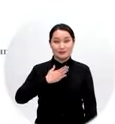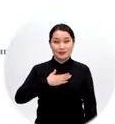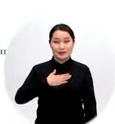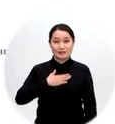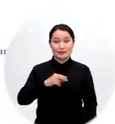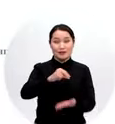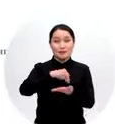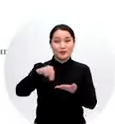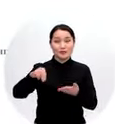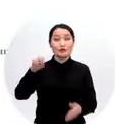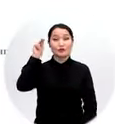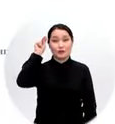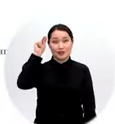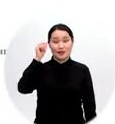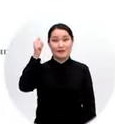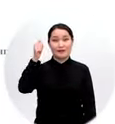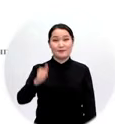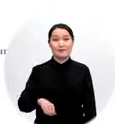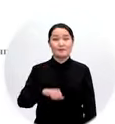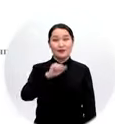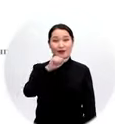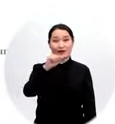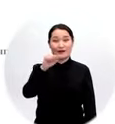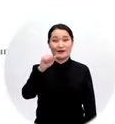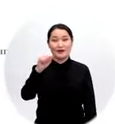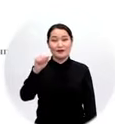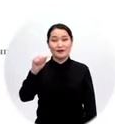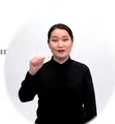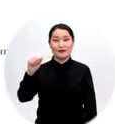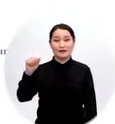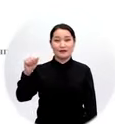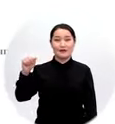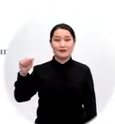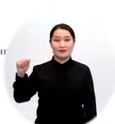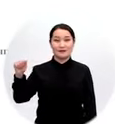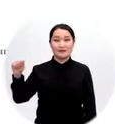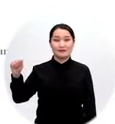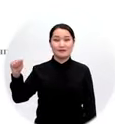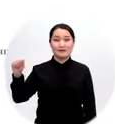Болчирхан би чинь бичиж сурлаа. Аа.